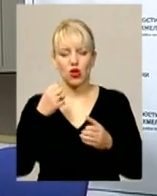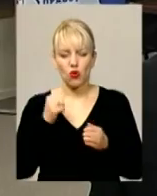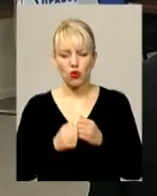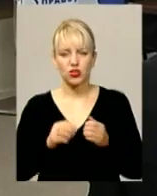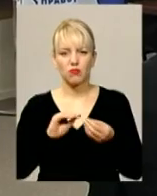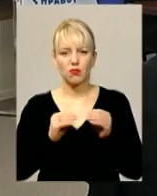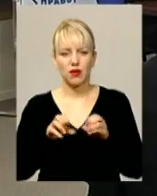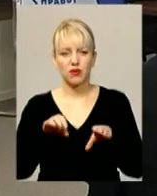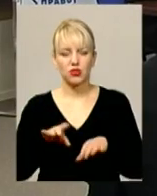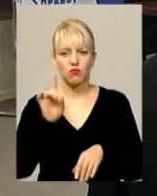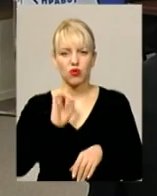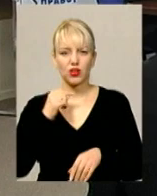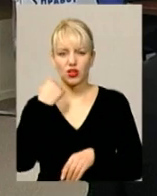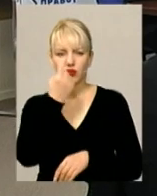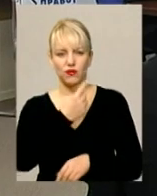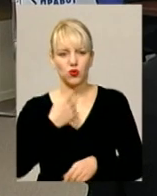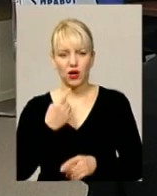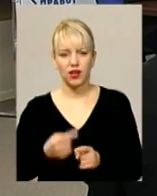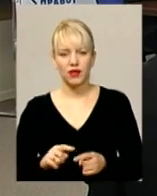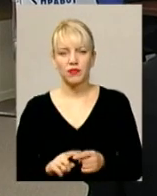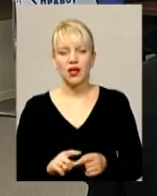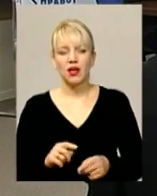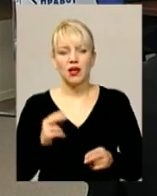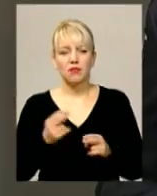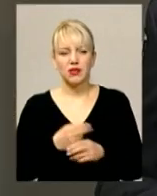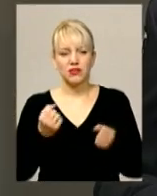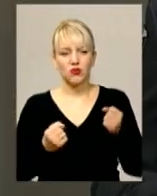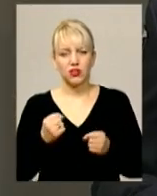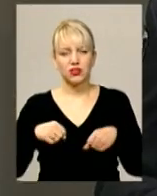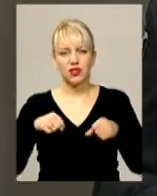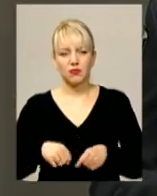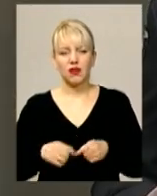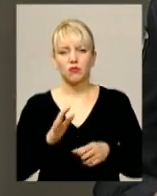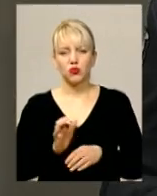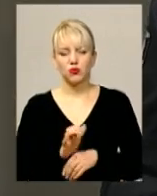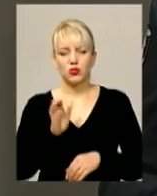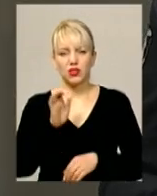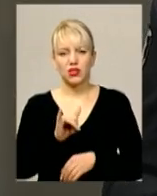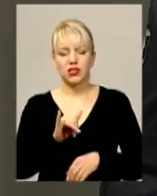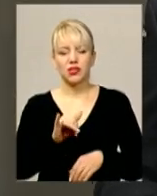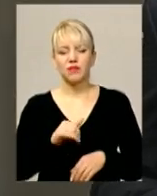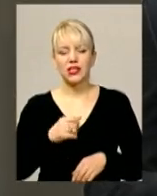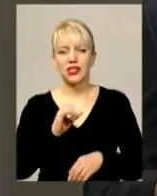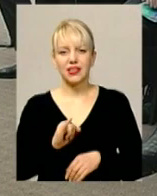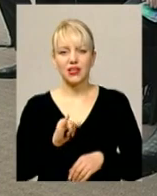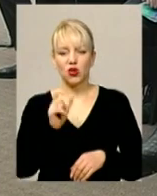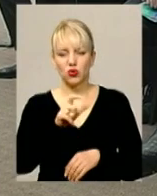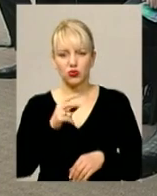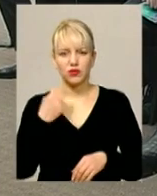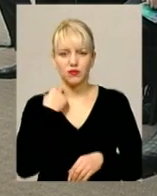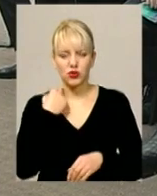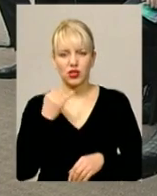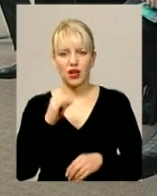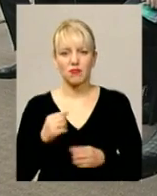індивідуально. Постанови про тимчасове позбавлення водійських прав одночасно надсилатимуть злісним неплатникам і у поліцію краю. Їх вноситимуть у